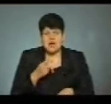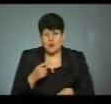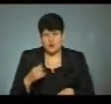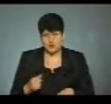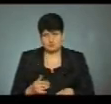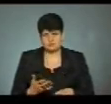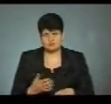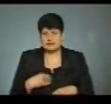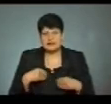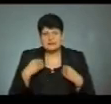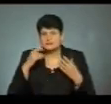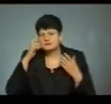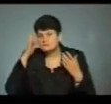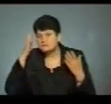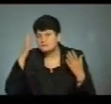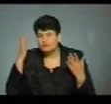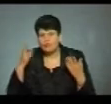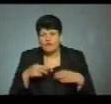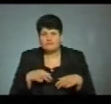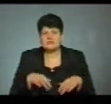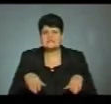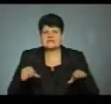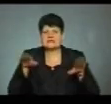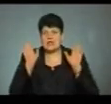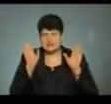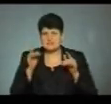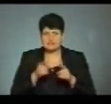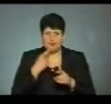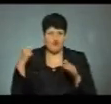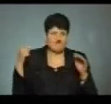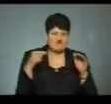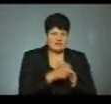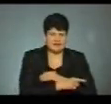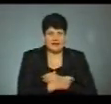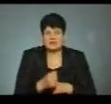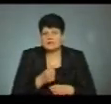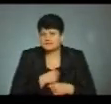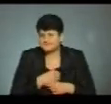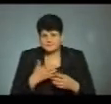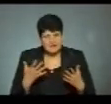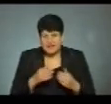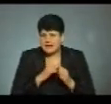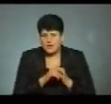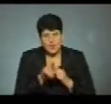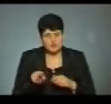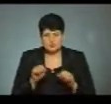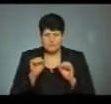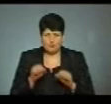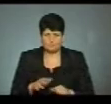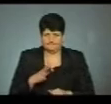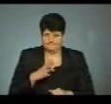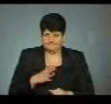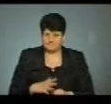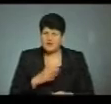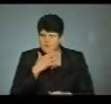там Господь здатися або відступитися, чи втікти, як, на жаль. Ну, так само не кожен може вистояти. Багато